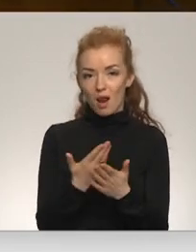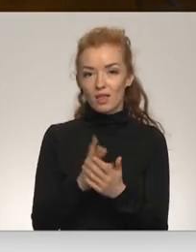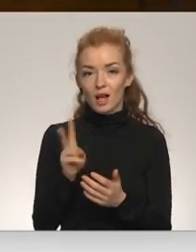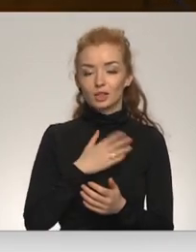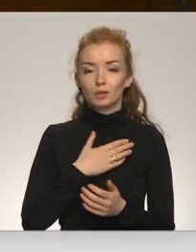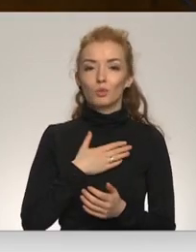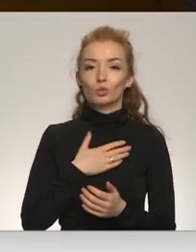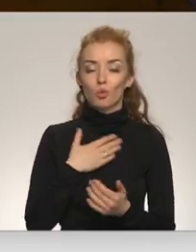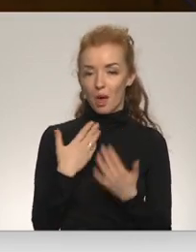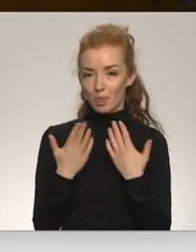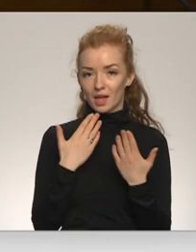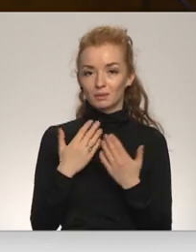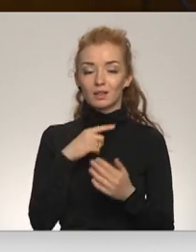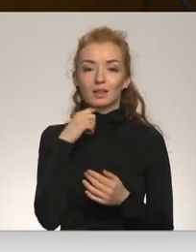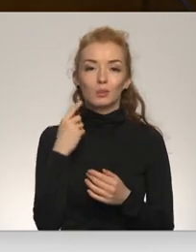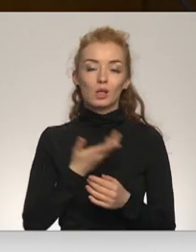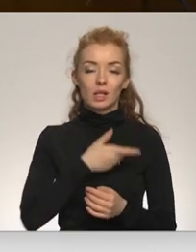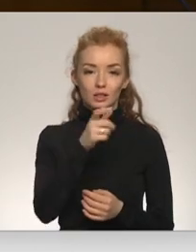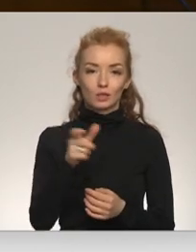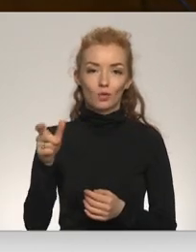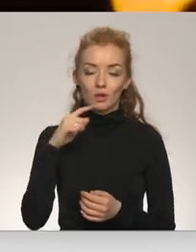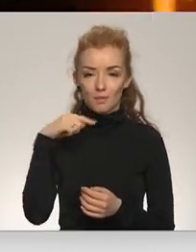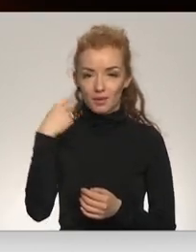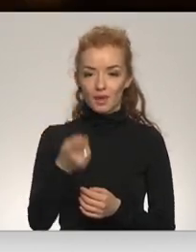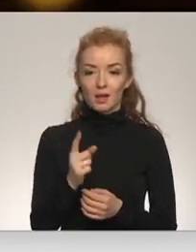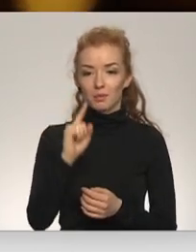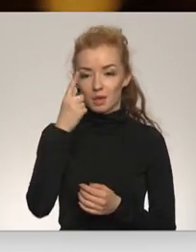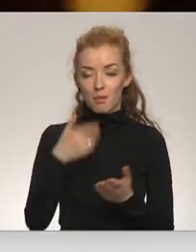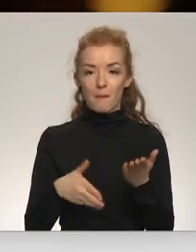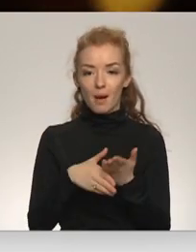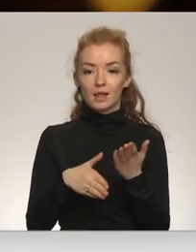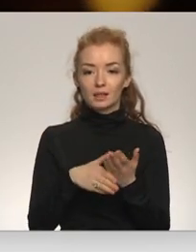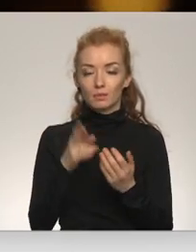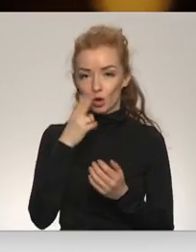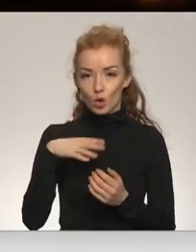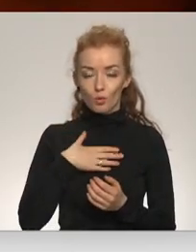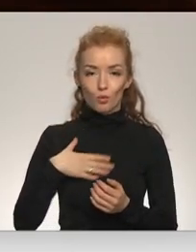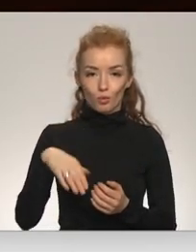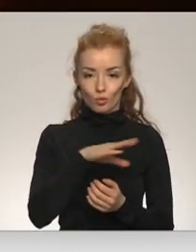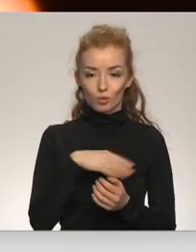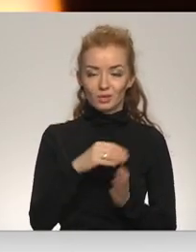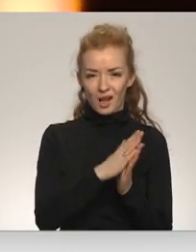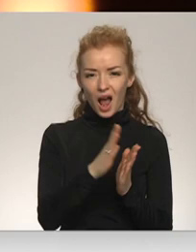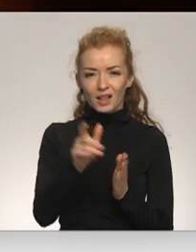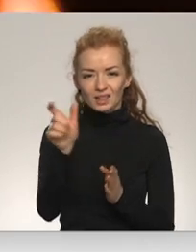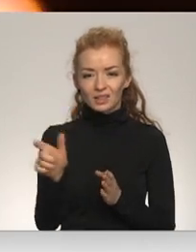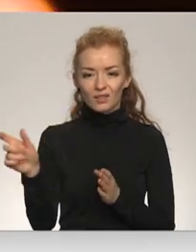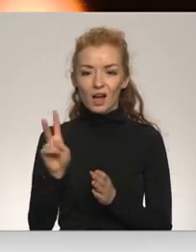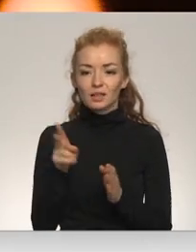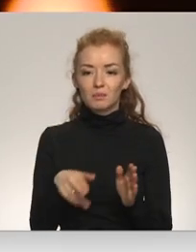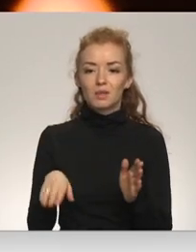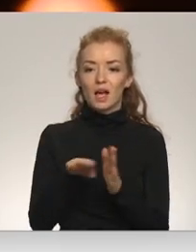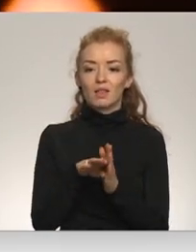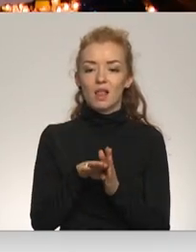mūsu nostāja. Tas, ko es gribu iedzīvotājiem teikt, ka pirmā palīdzība no mums, no katra Latvijas iedzīvotāja, kurš ir